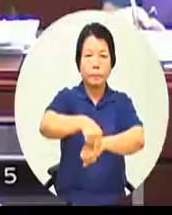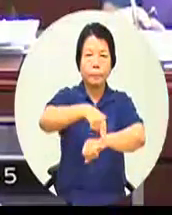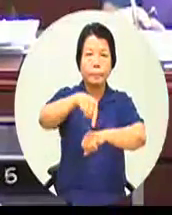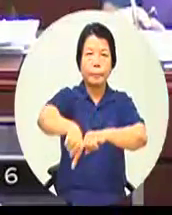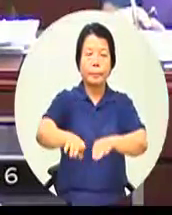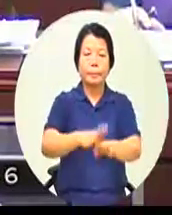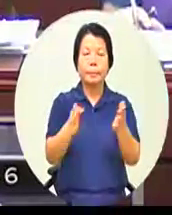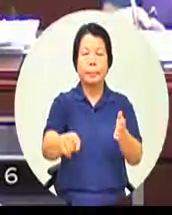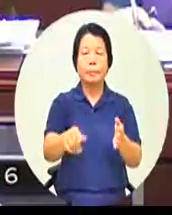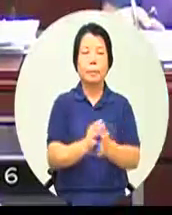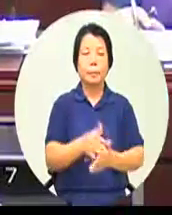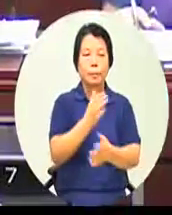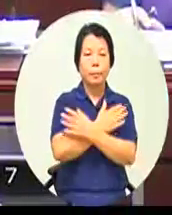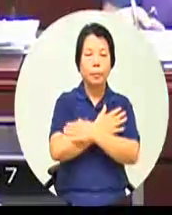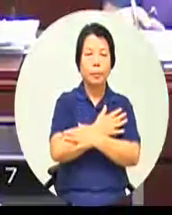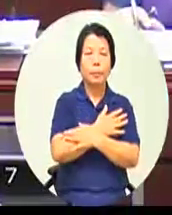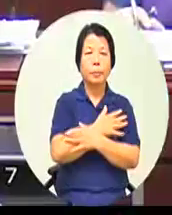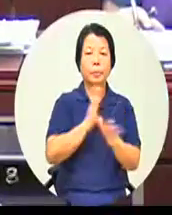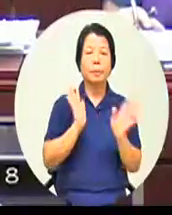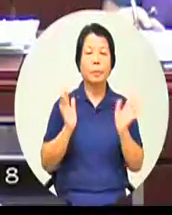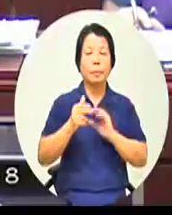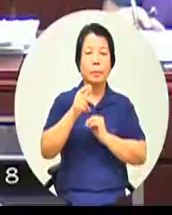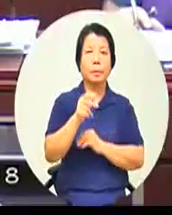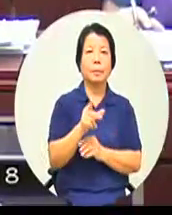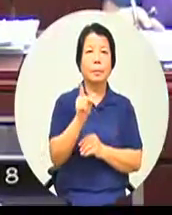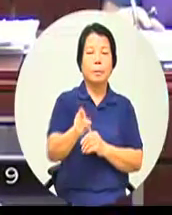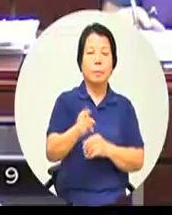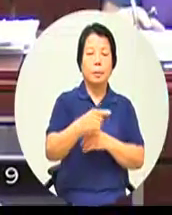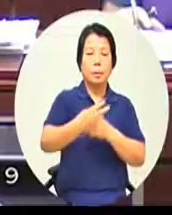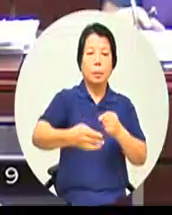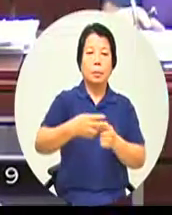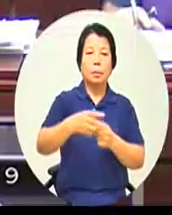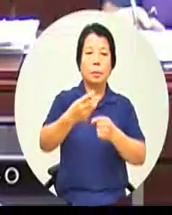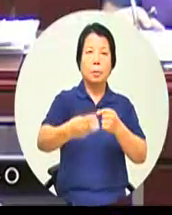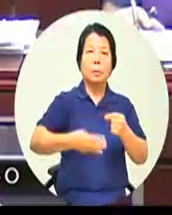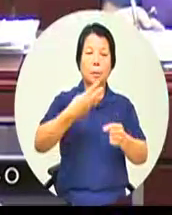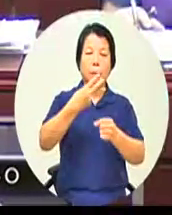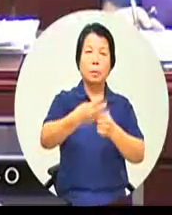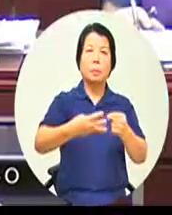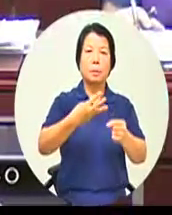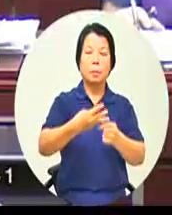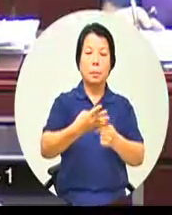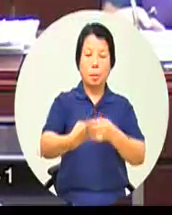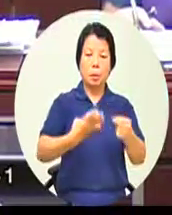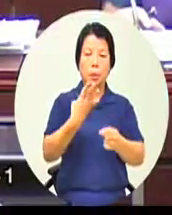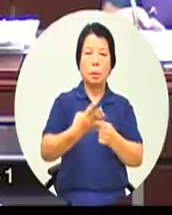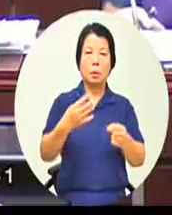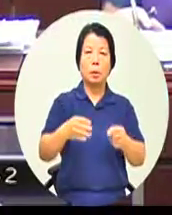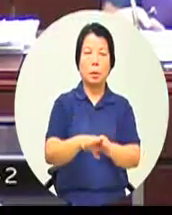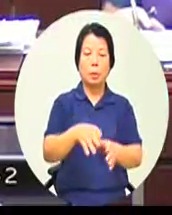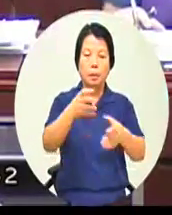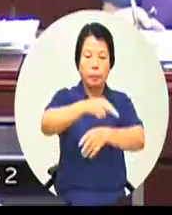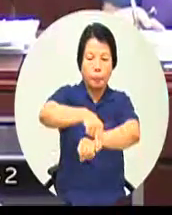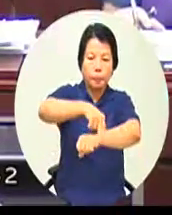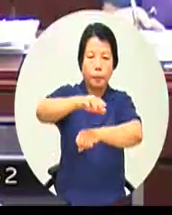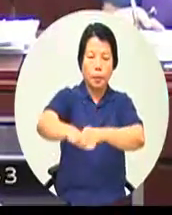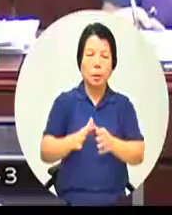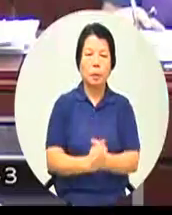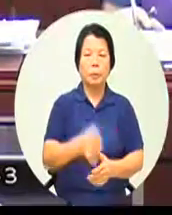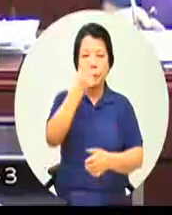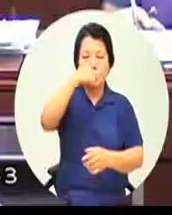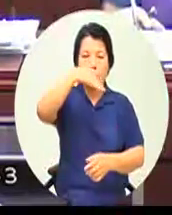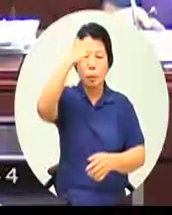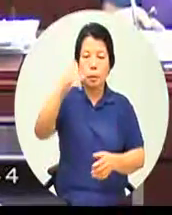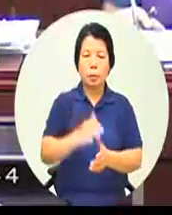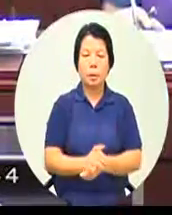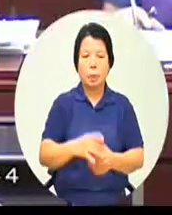的幼儿科其实已经做了一个4年的一个方案出来，所以将来在凤山区呢也是列为优先区。会